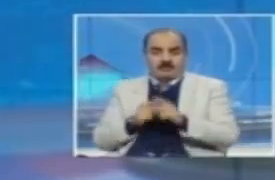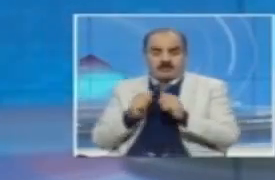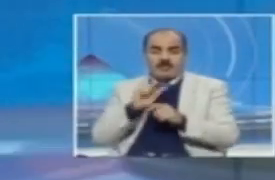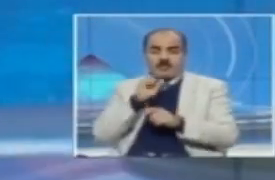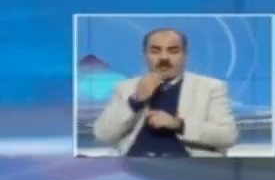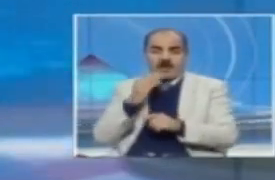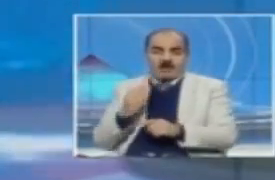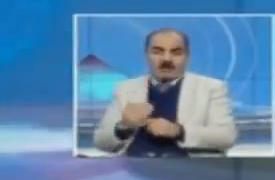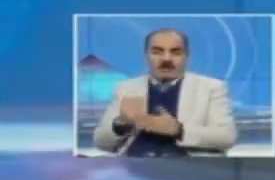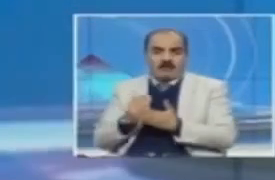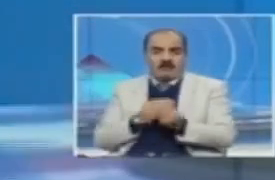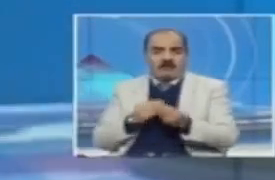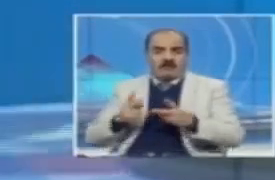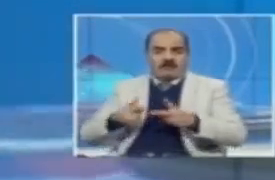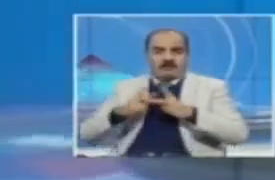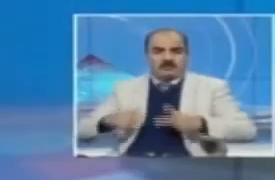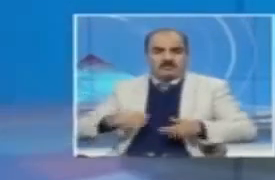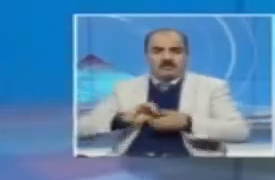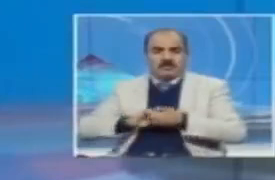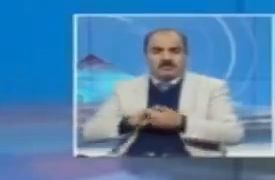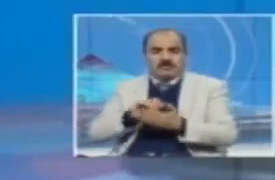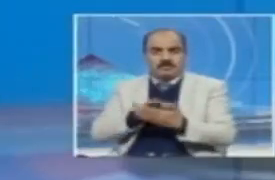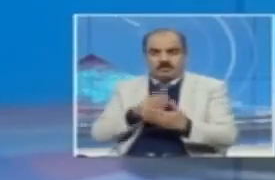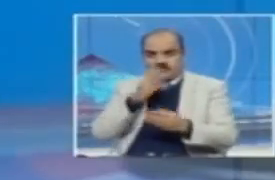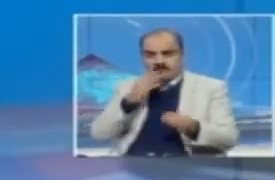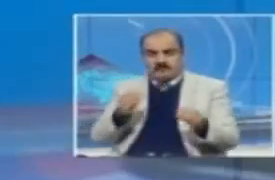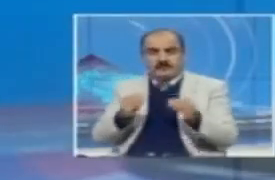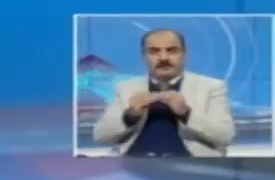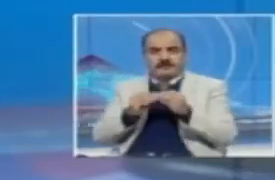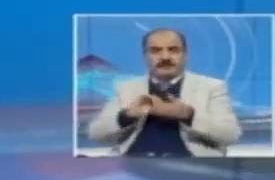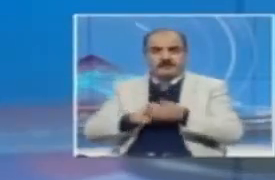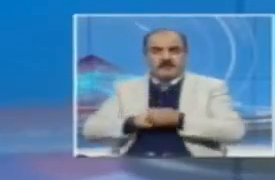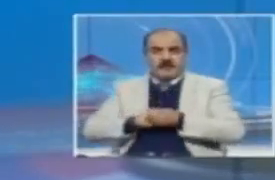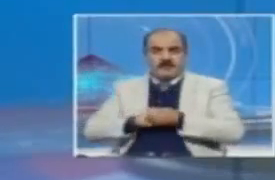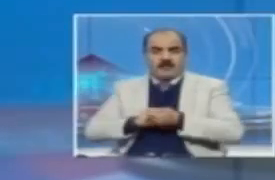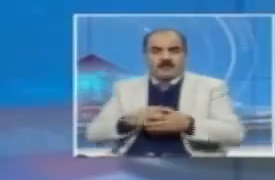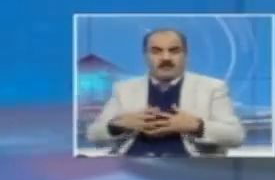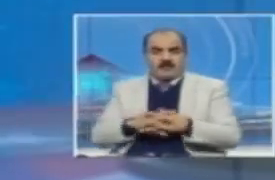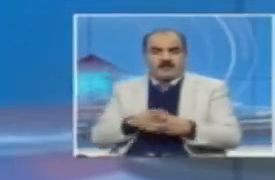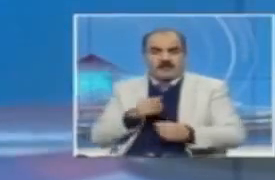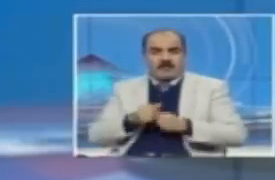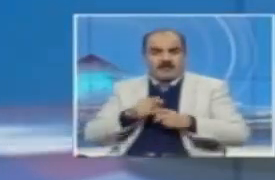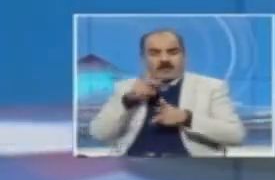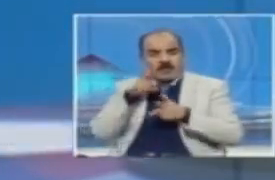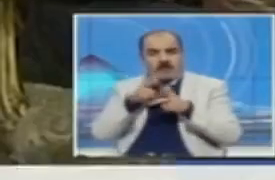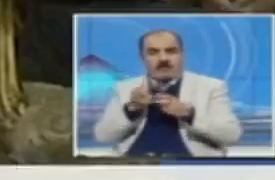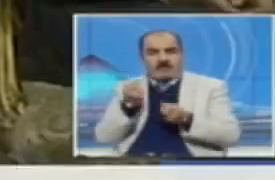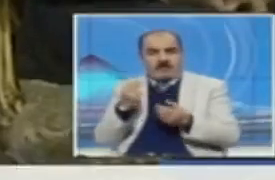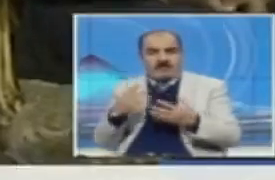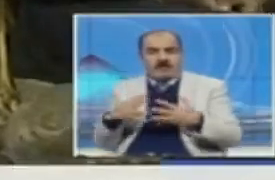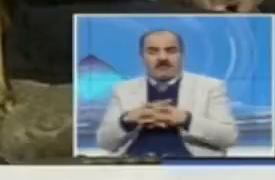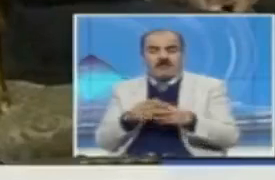الوزراء الصومال حمزة عبدي بري مراسم توقيع مذكرات تفاهم بشأن تعزيز التعاون المشترك في مجال